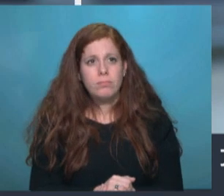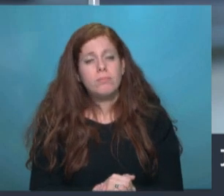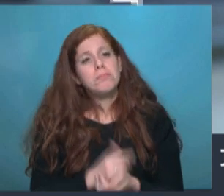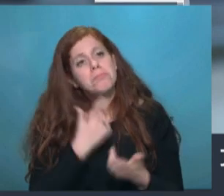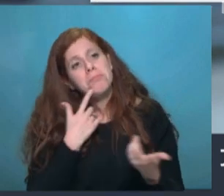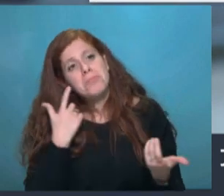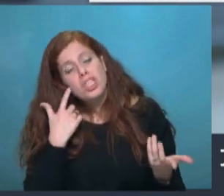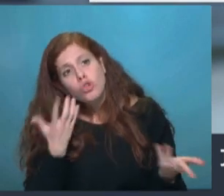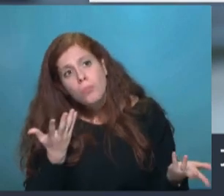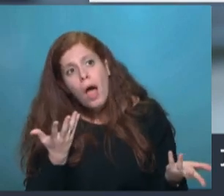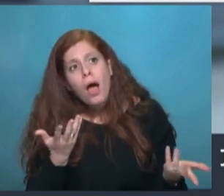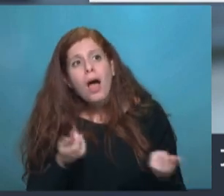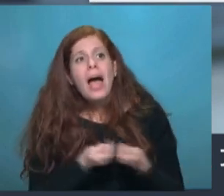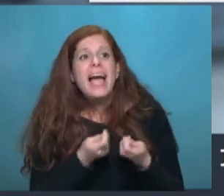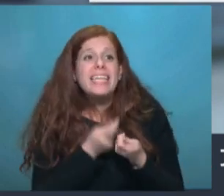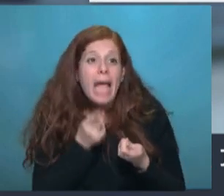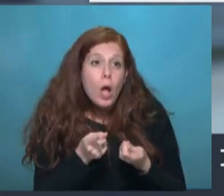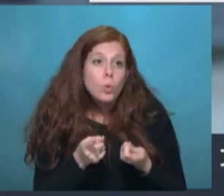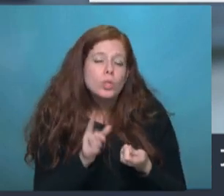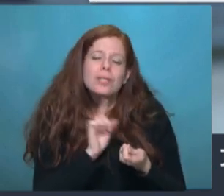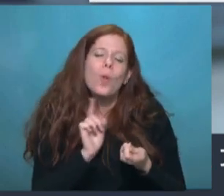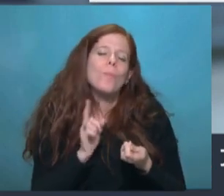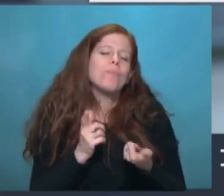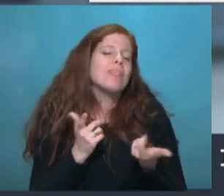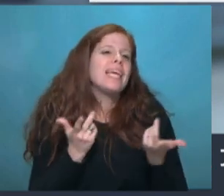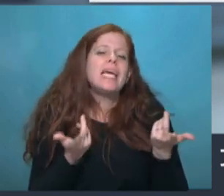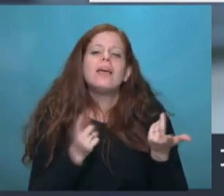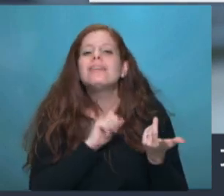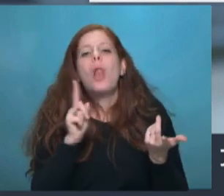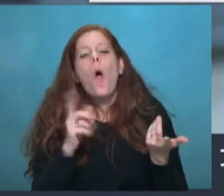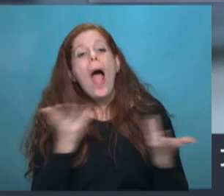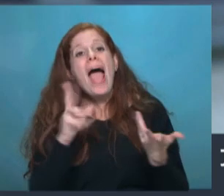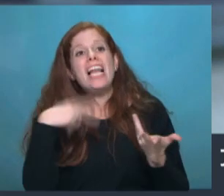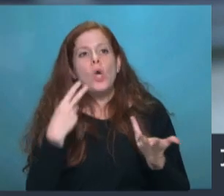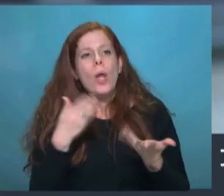תשמע, העניין הוא שזה לא איך להיות מזרחי, זה גם